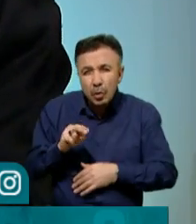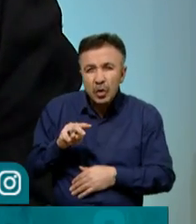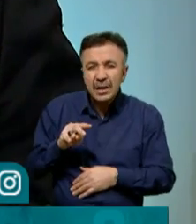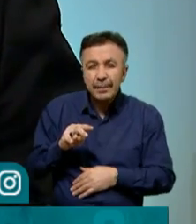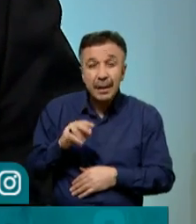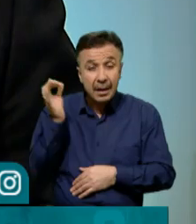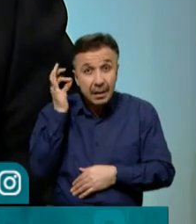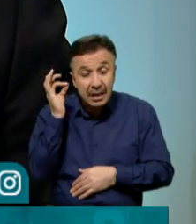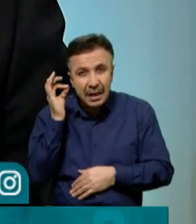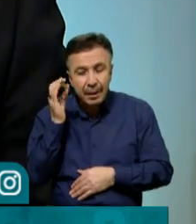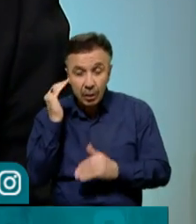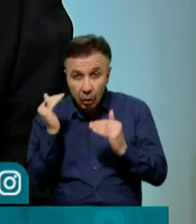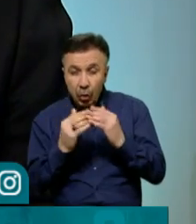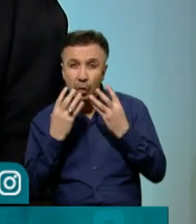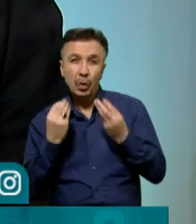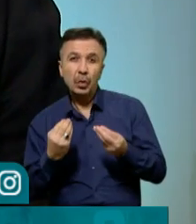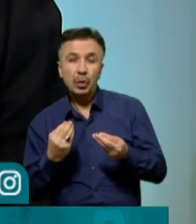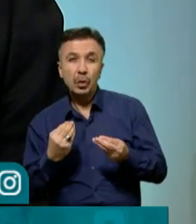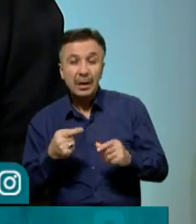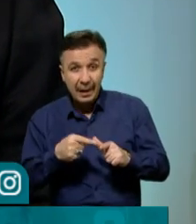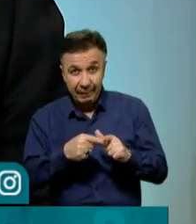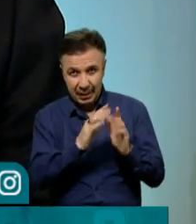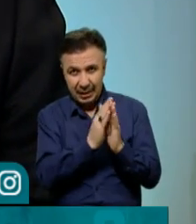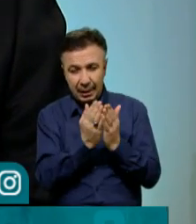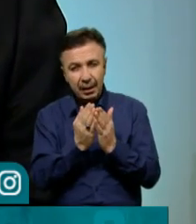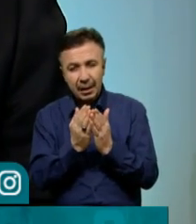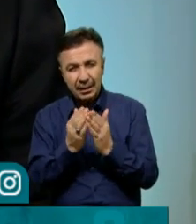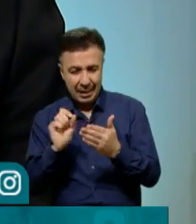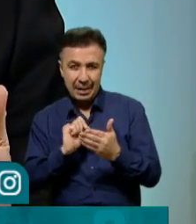uygun olduğunu bütün fıkıh kitaplarımızda anlatılır. Bu nedenle